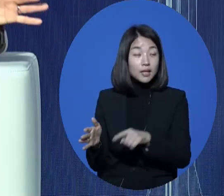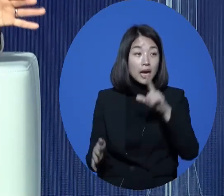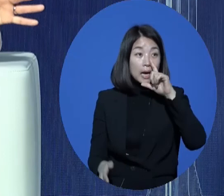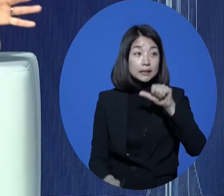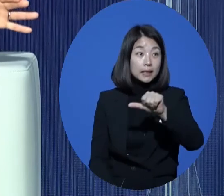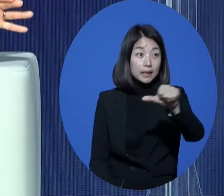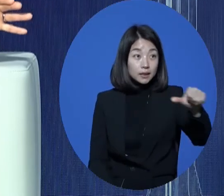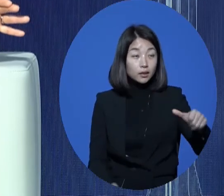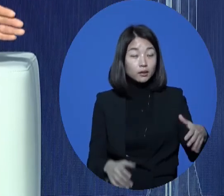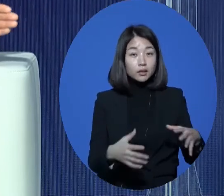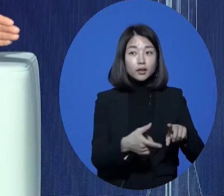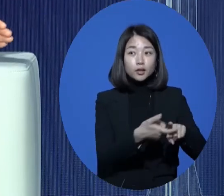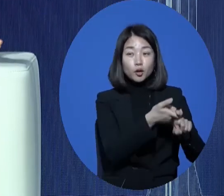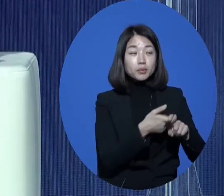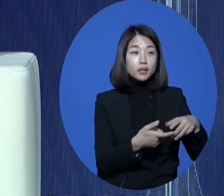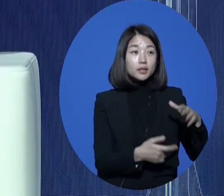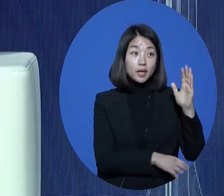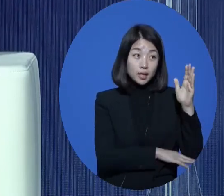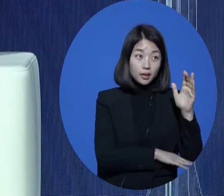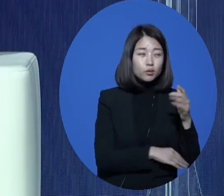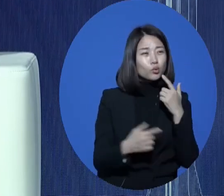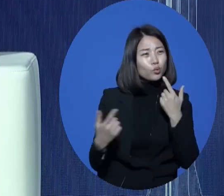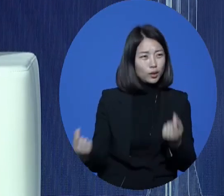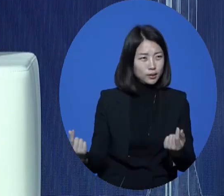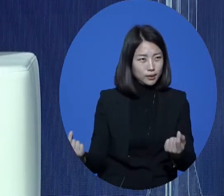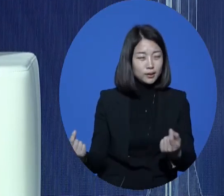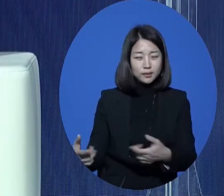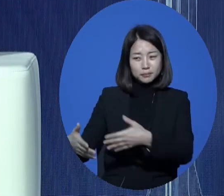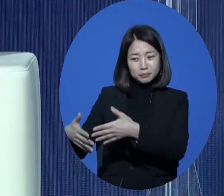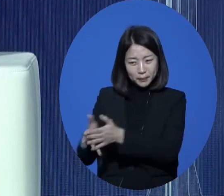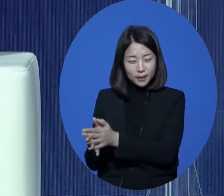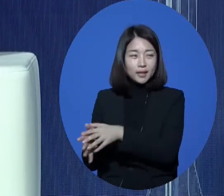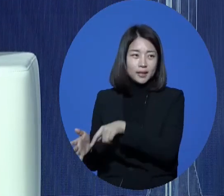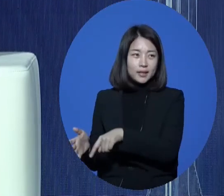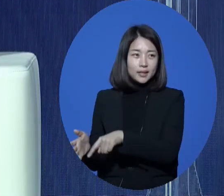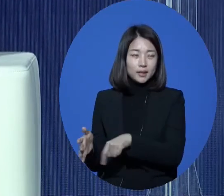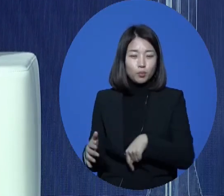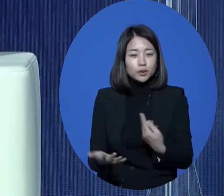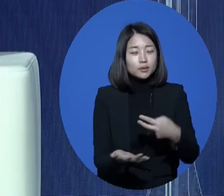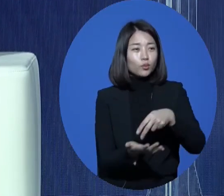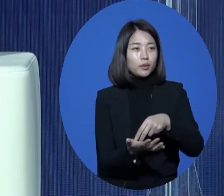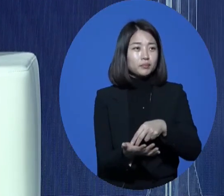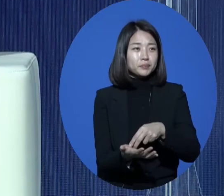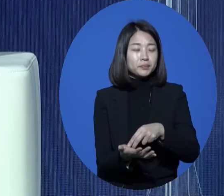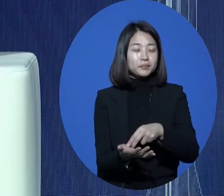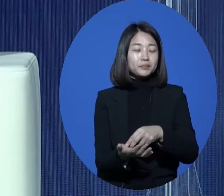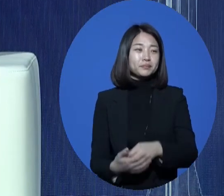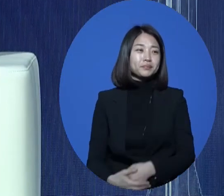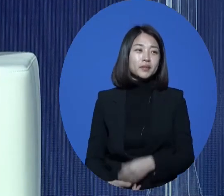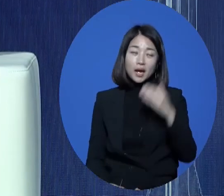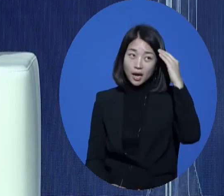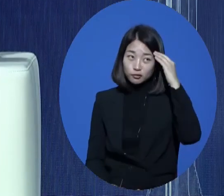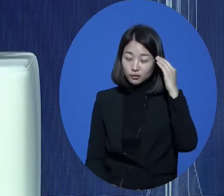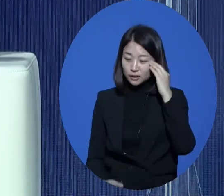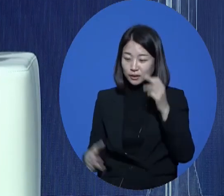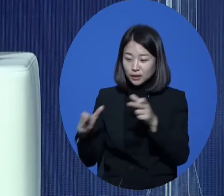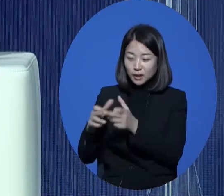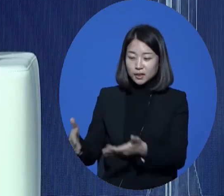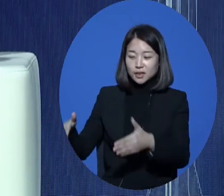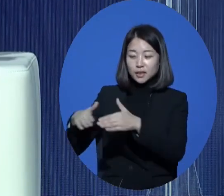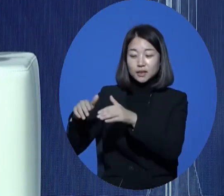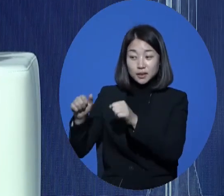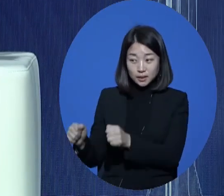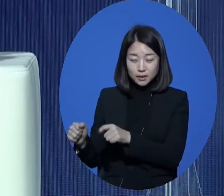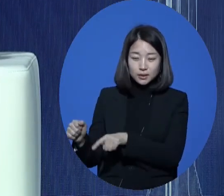태평양 협의체에서도 이런 것들이 실제화돼서 우리 한국의 탈시설, 이 재난